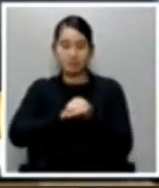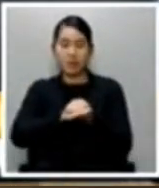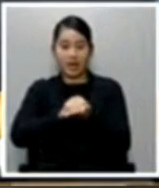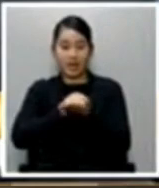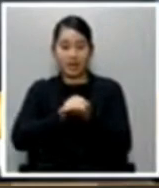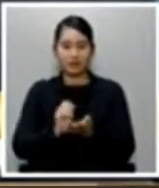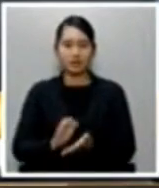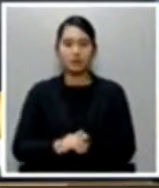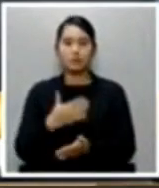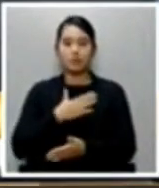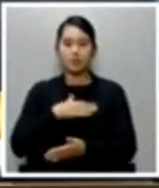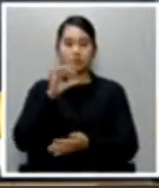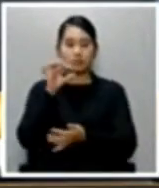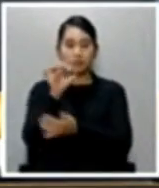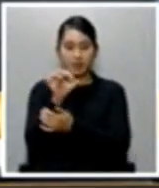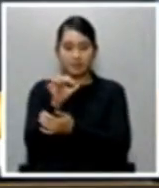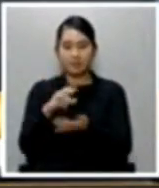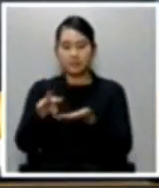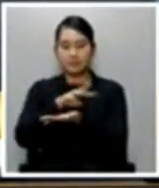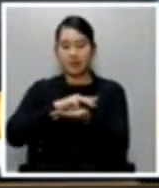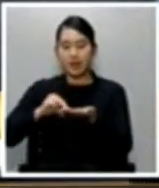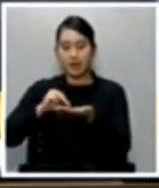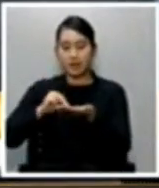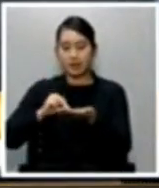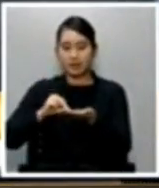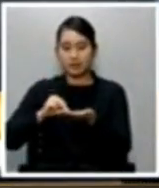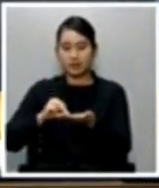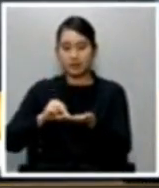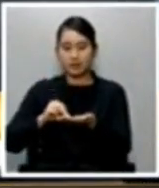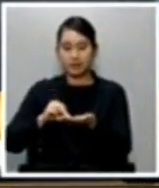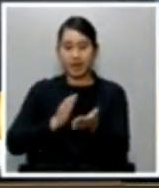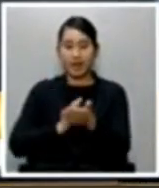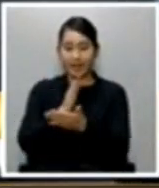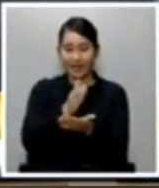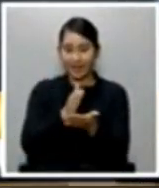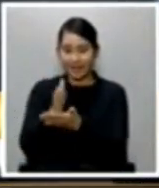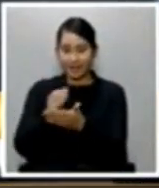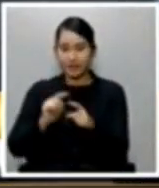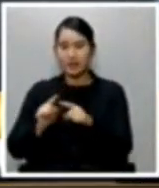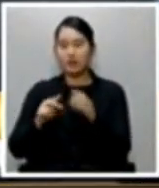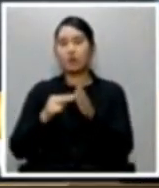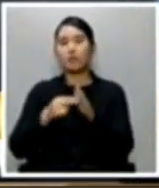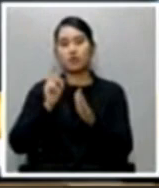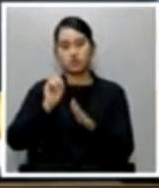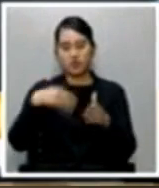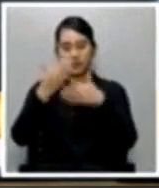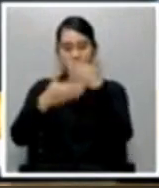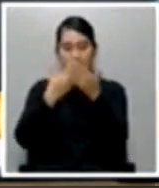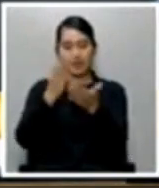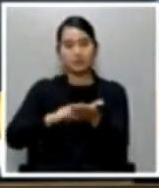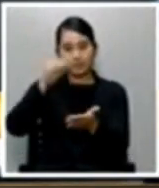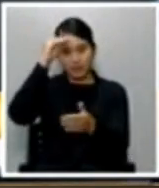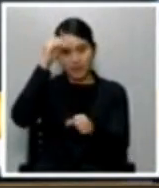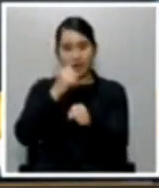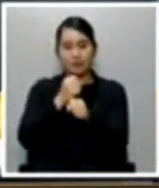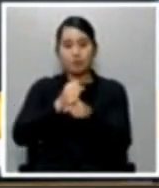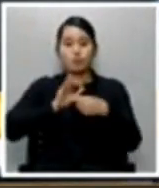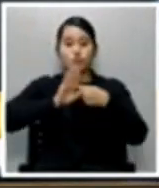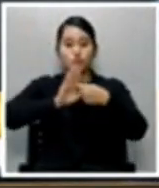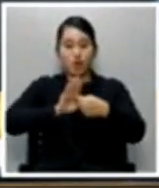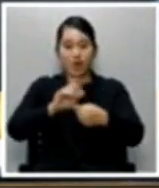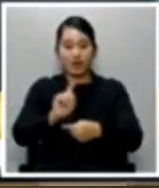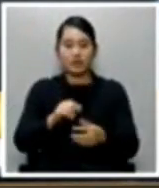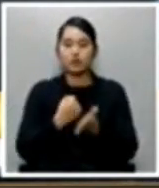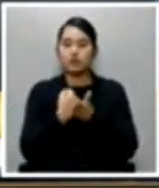ผมจึงได้บังคับให้นักศึกษาของมหาลัยของคณะแห่งนี้นะครับจะต้องไปทำกิจกรรมนักศึกษาเช่นไป